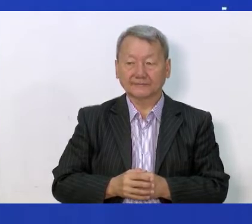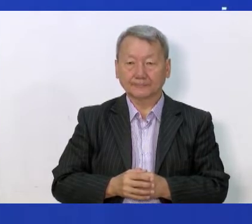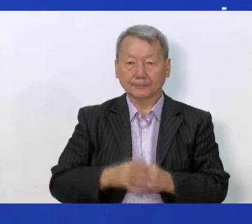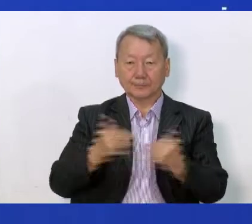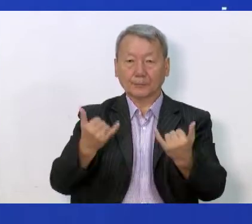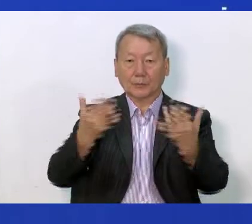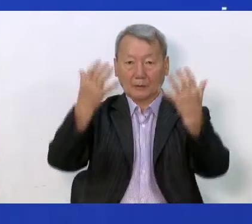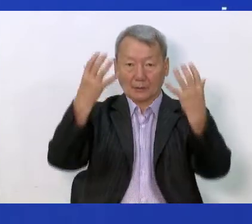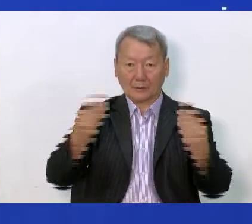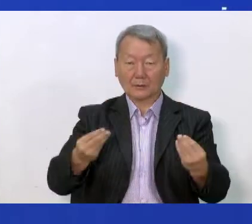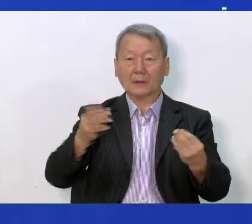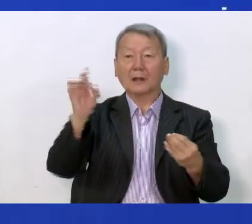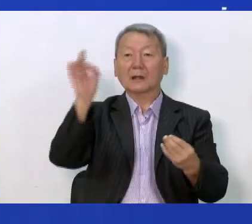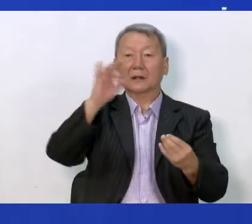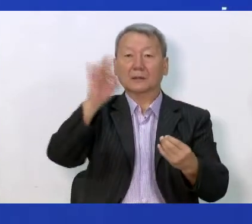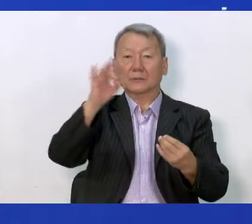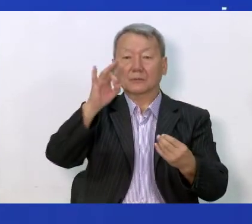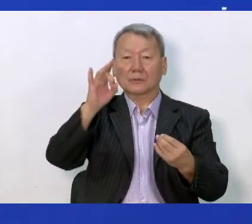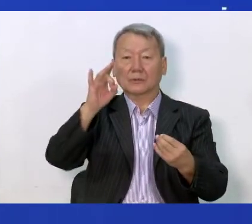Бүгүнкү күндө республикада